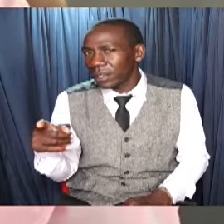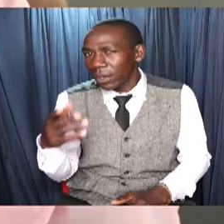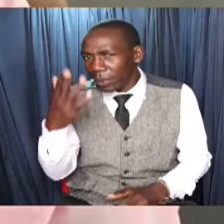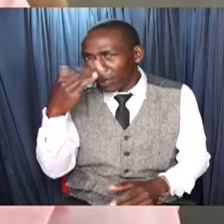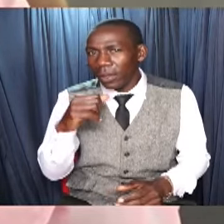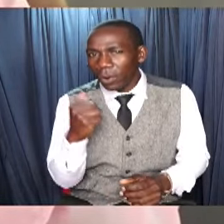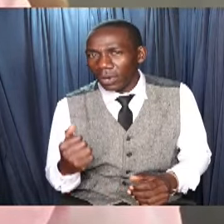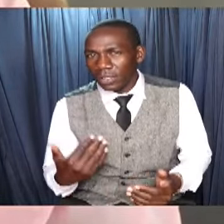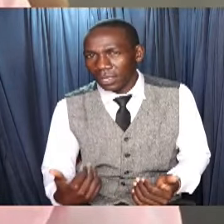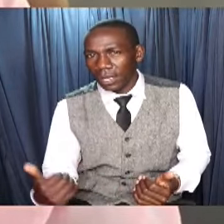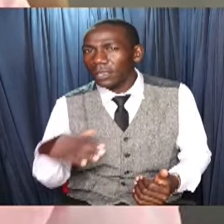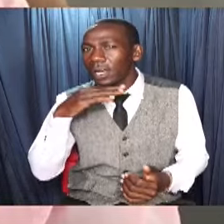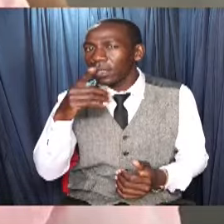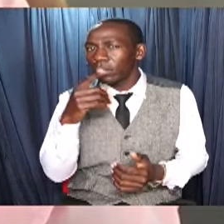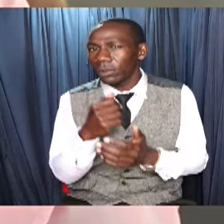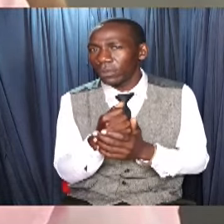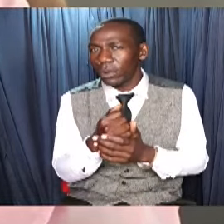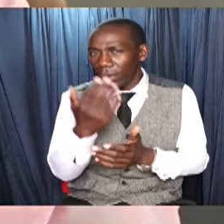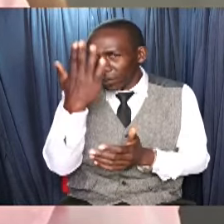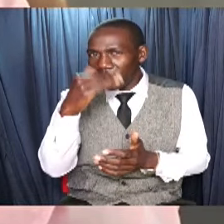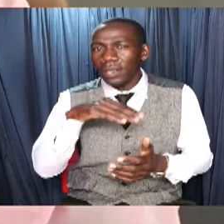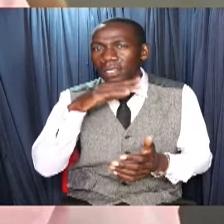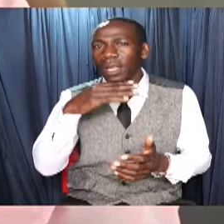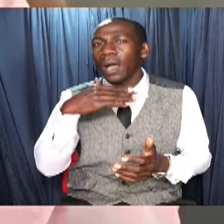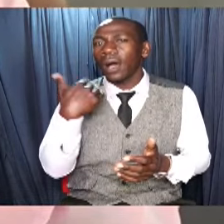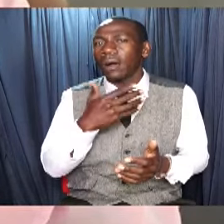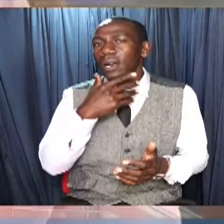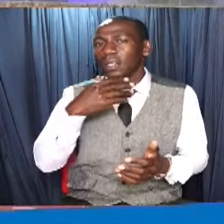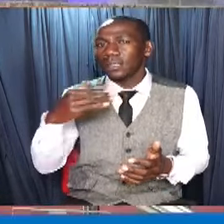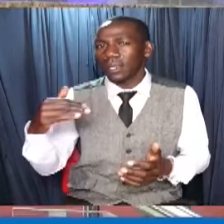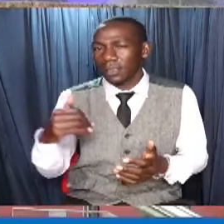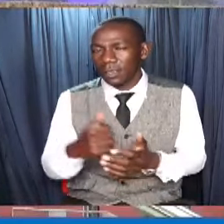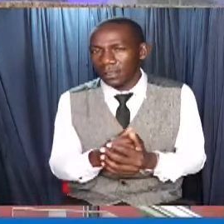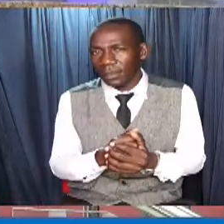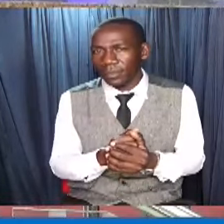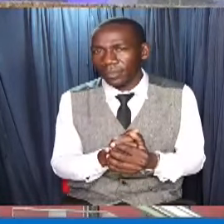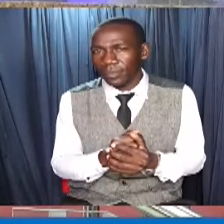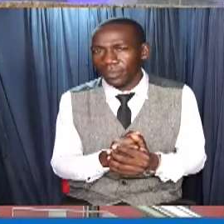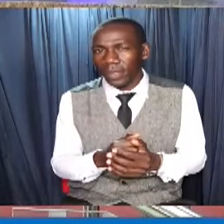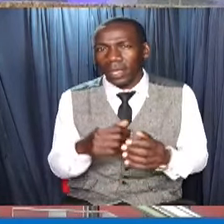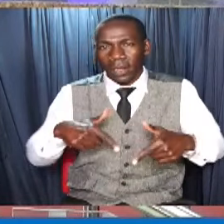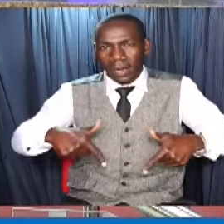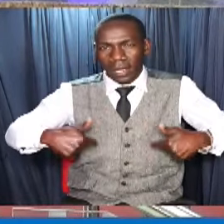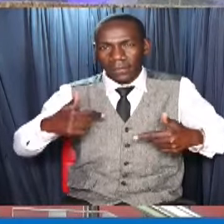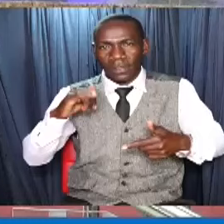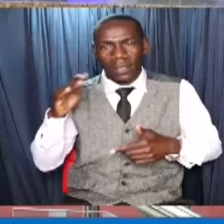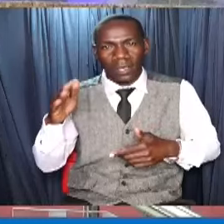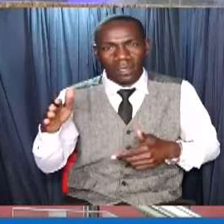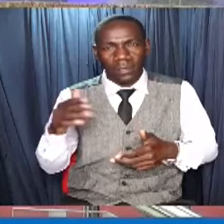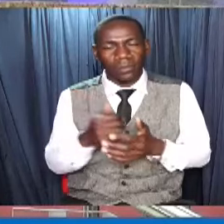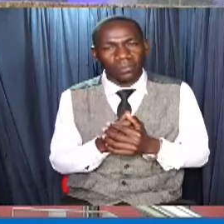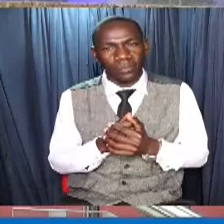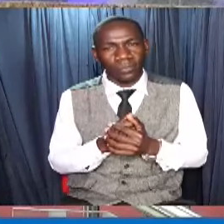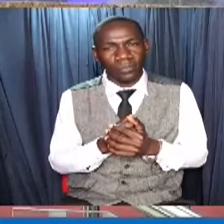ufe mjukuu wetu why should you die our grandchild mbona ufe mwana wetu why should you die our child na uzima uko and wellness is still